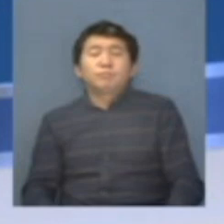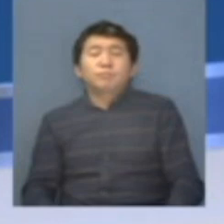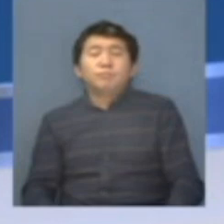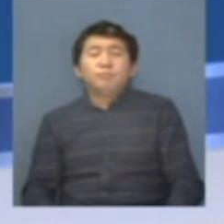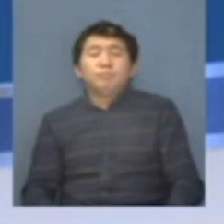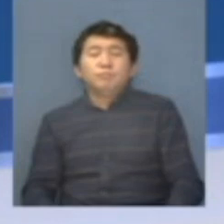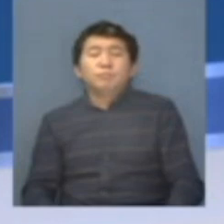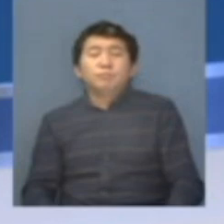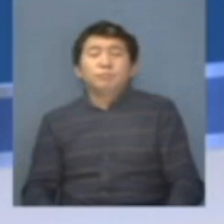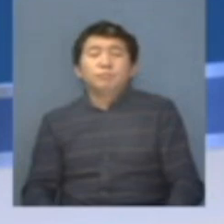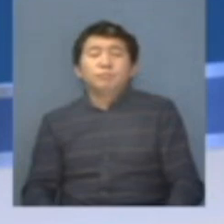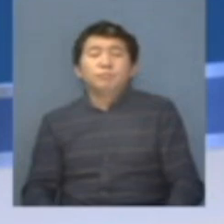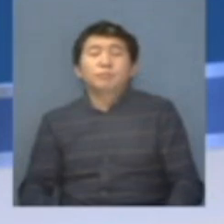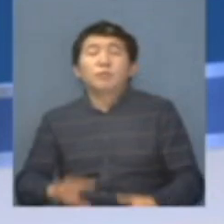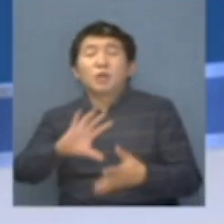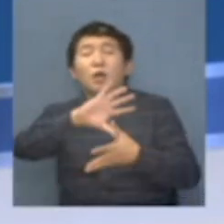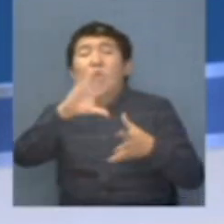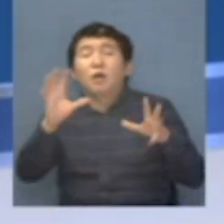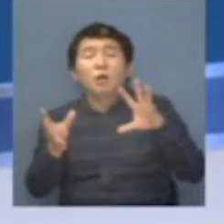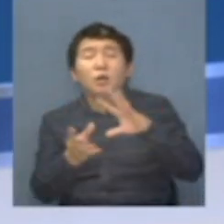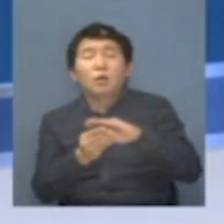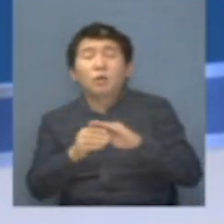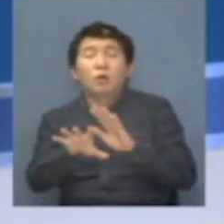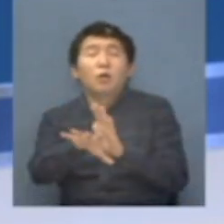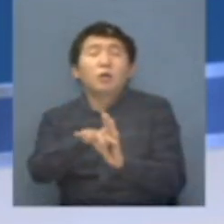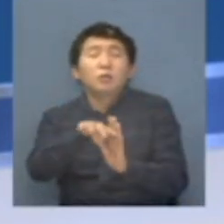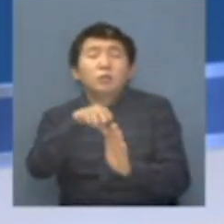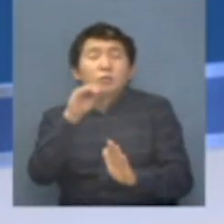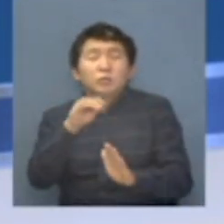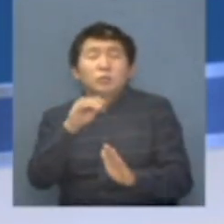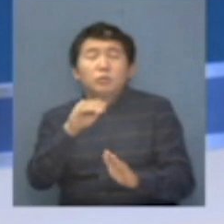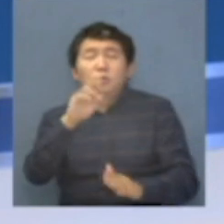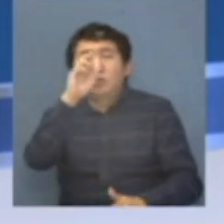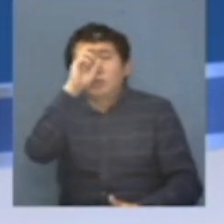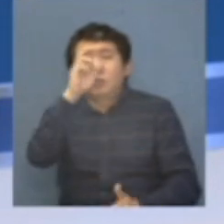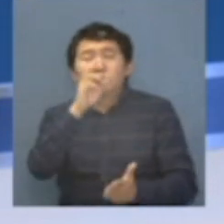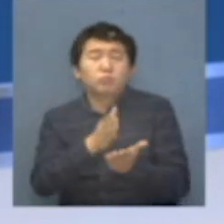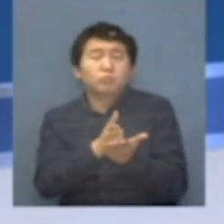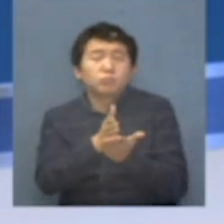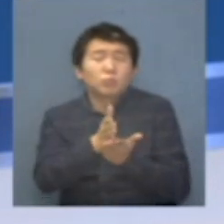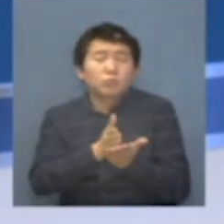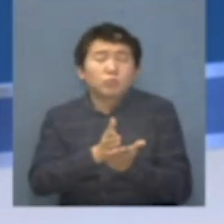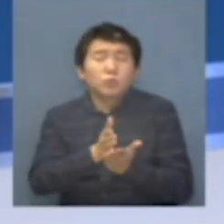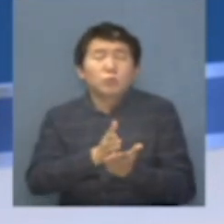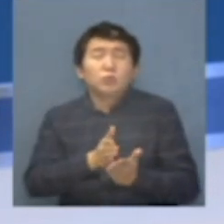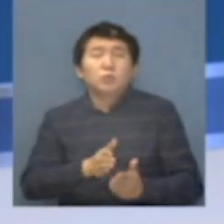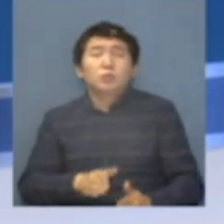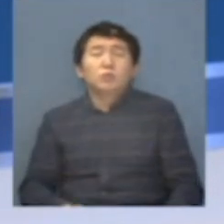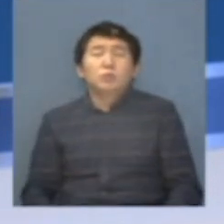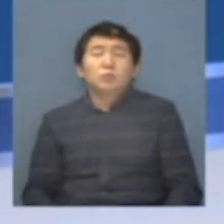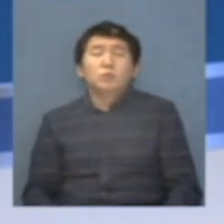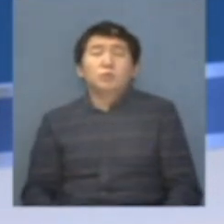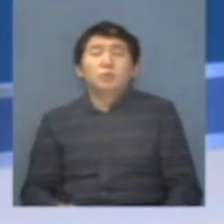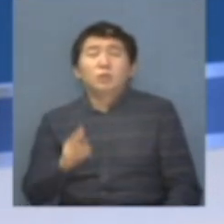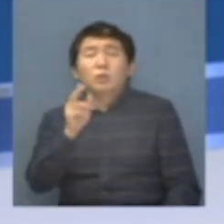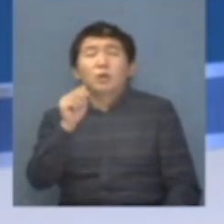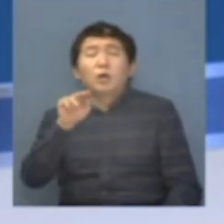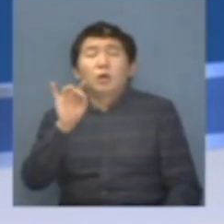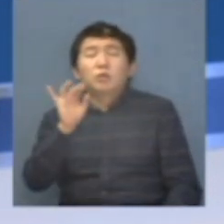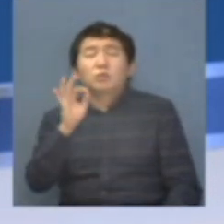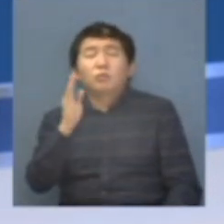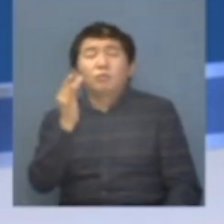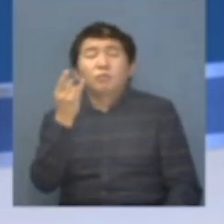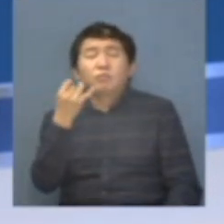В областном центре подвели итоги отбора в региональный кадровый резерв Восточно-Казахстанской области. Исходя из кадровой потребности, в